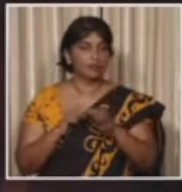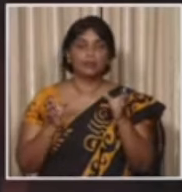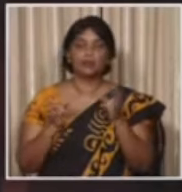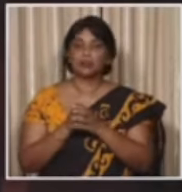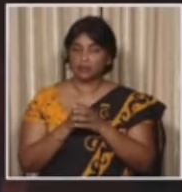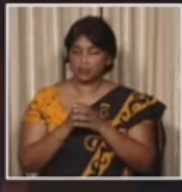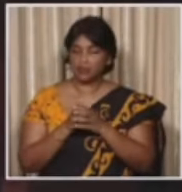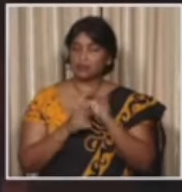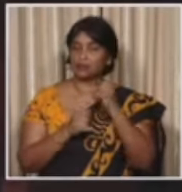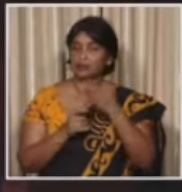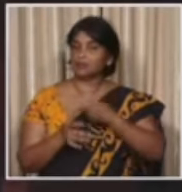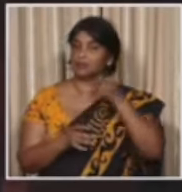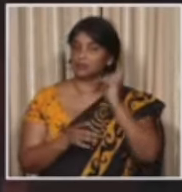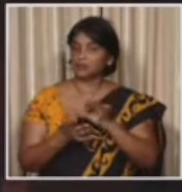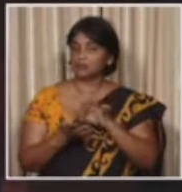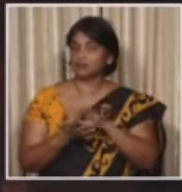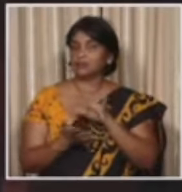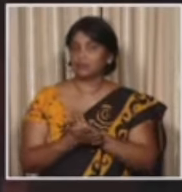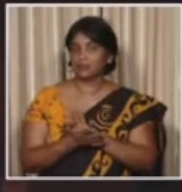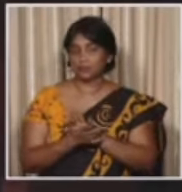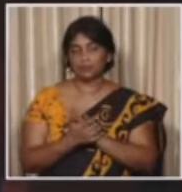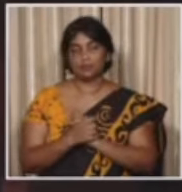වලට යම් කිසි තීන්දුවක් ගන්නට ඕන.